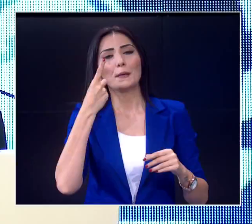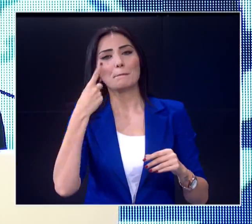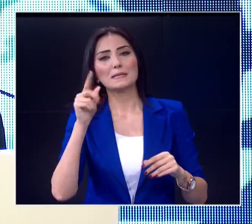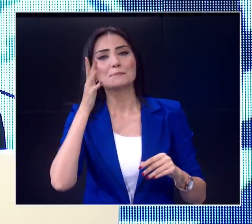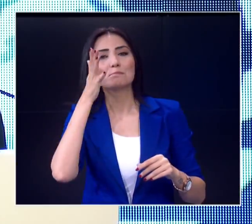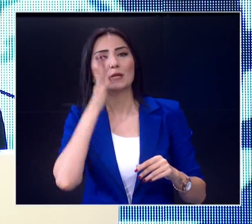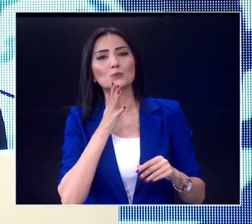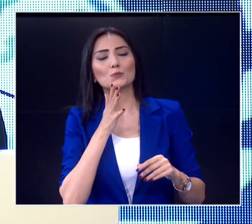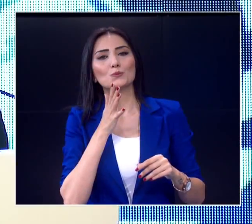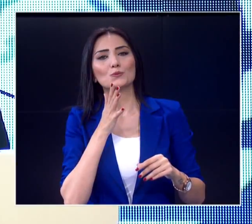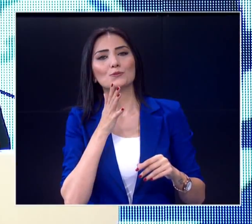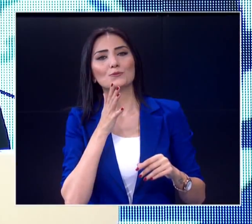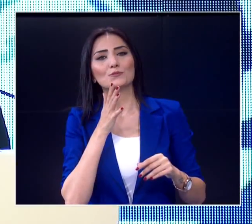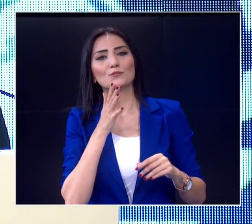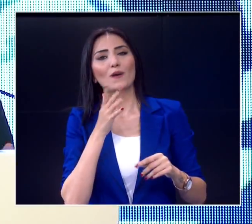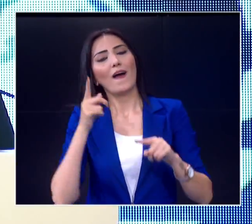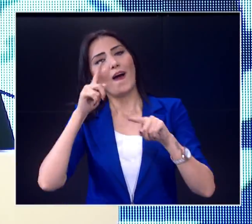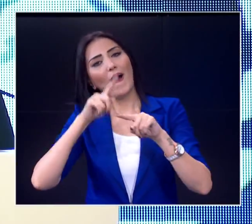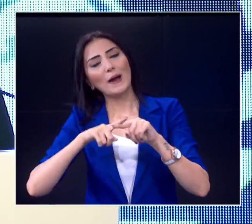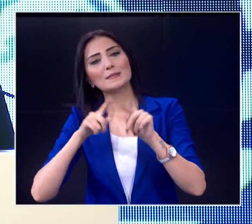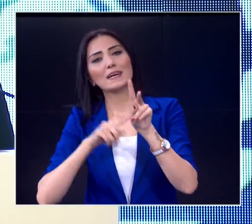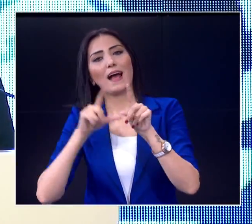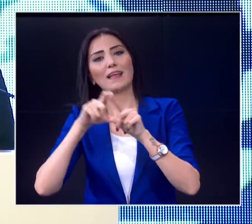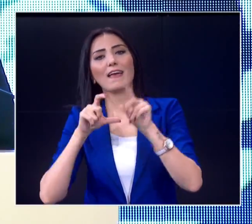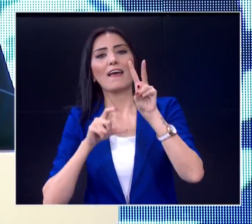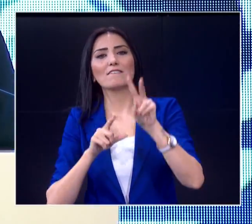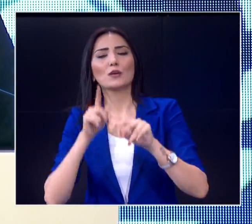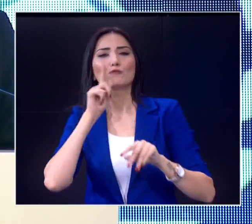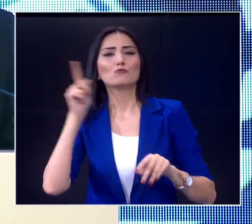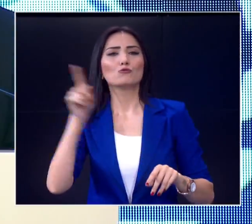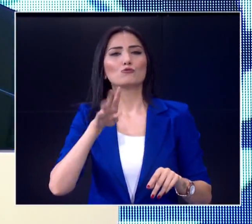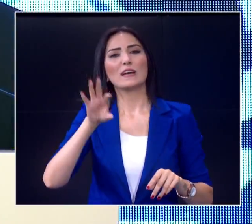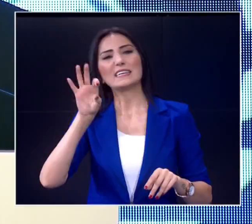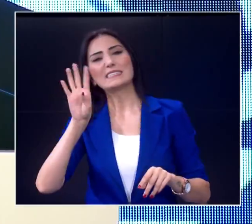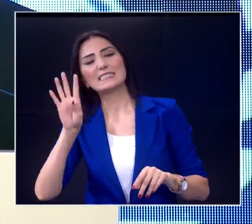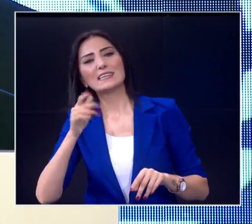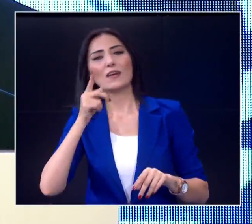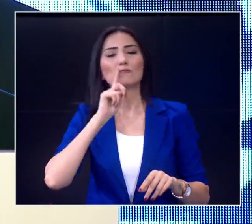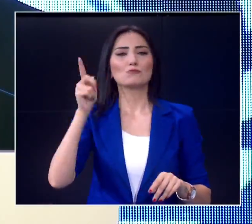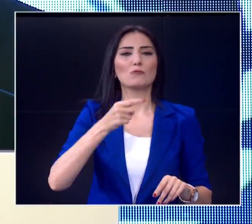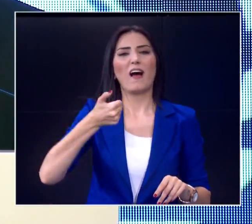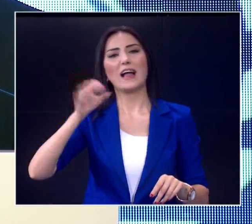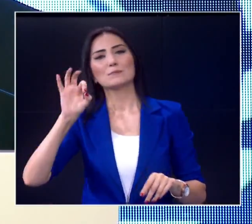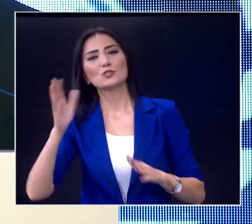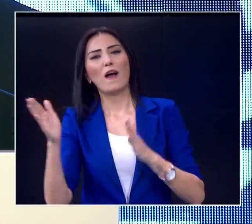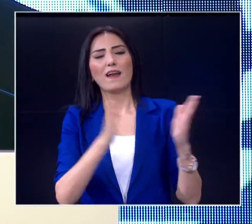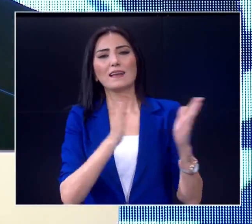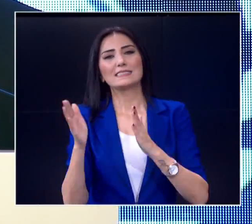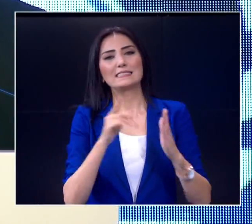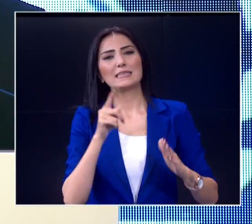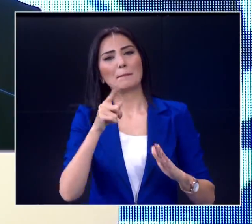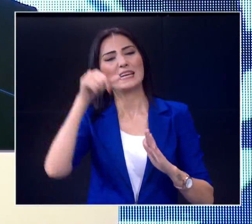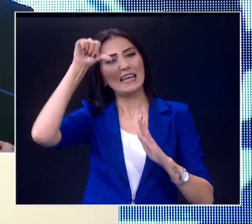$12,500 artı KDV. Yani %40 ile 60 arasında varan